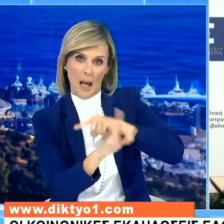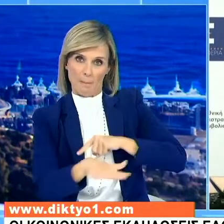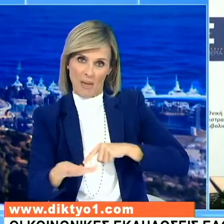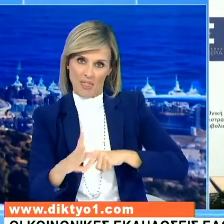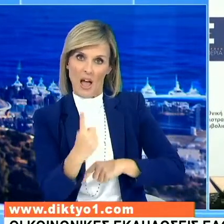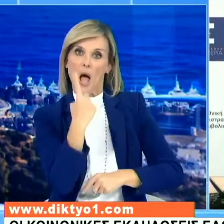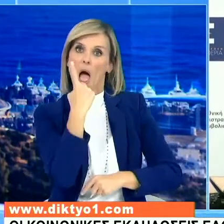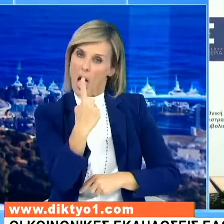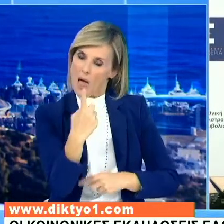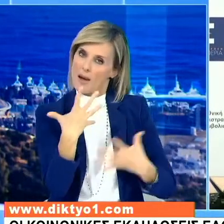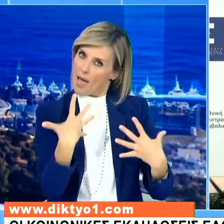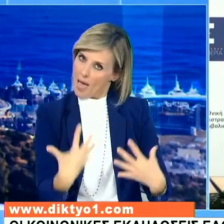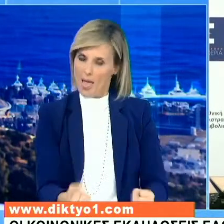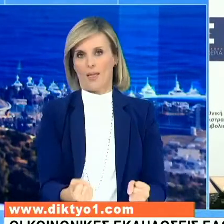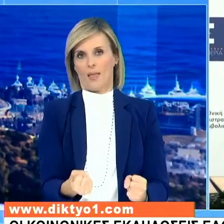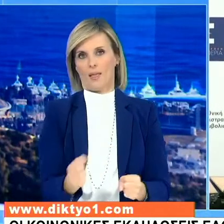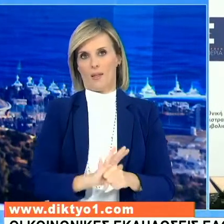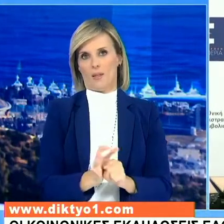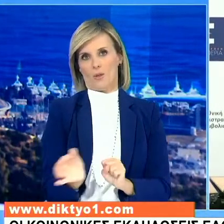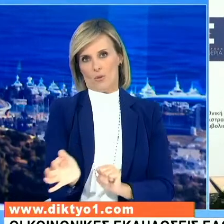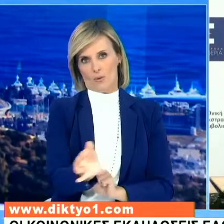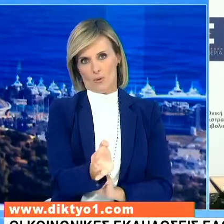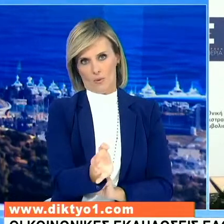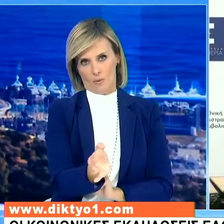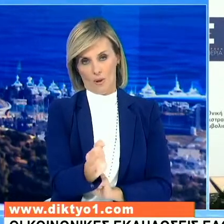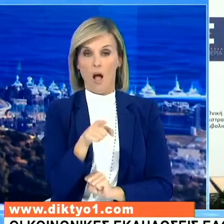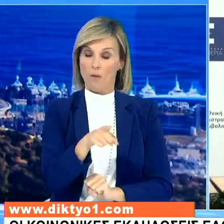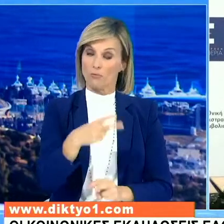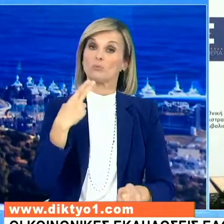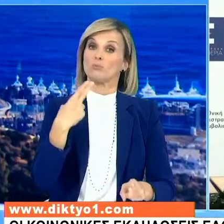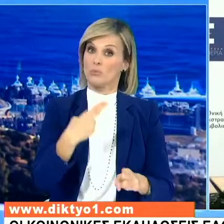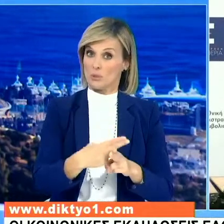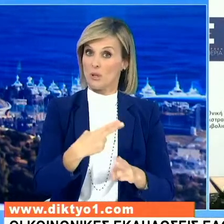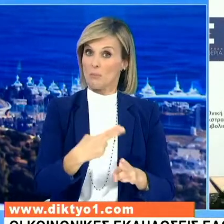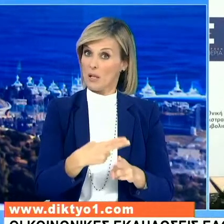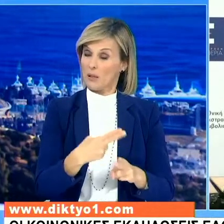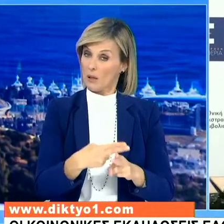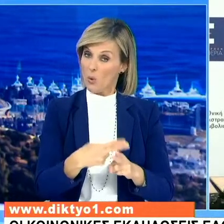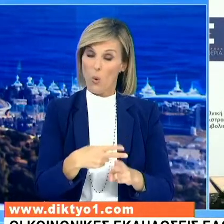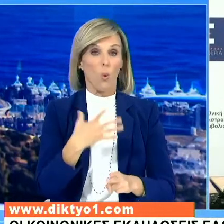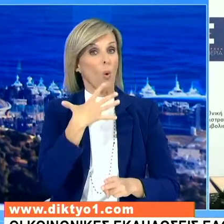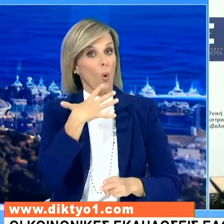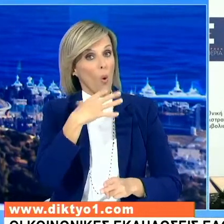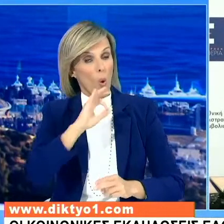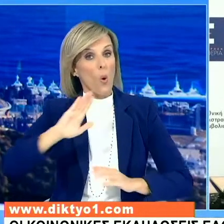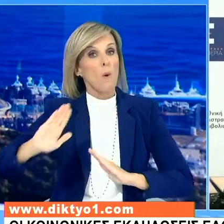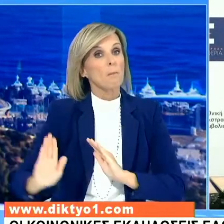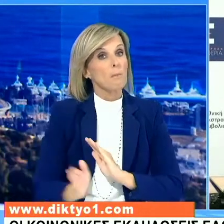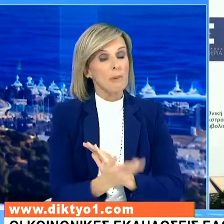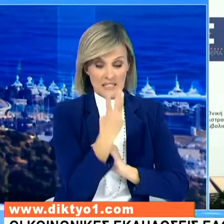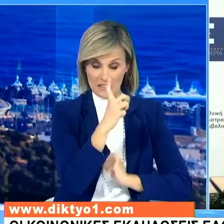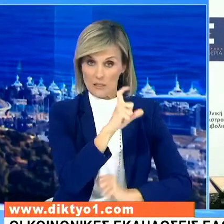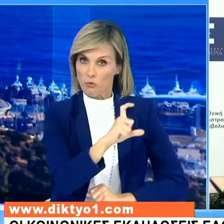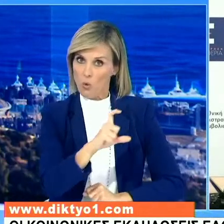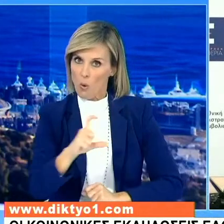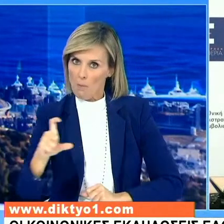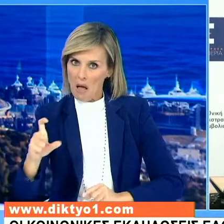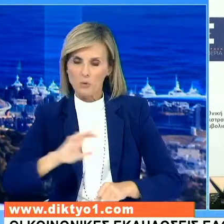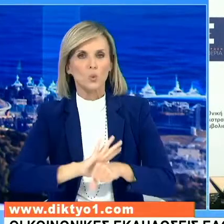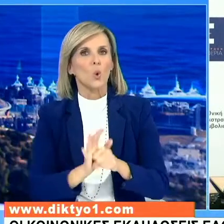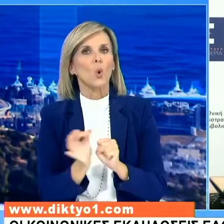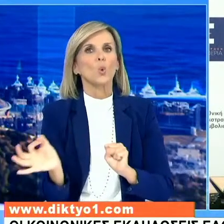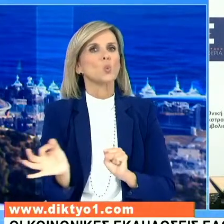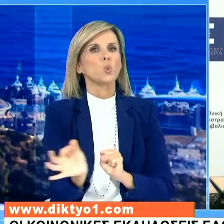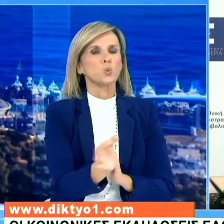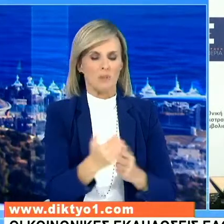ετών. Αξίζει όμως να σημειωθεί ότι σήμερα και τρεις εβδομάδες μετά την έναρξη σχολικής χρονιάς, ο αριθμός των κρούσματων